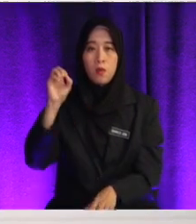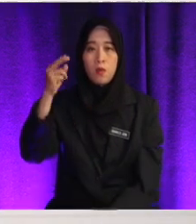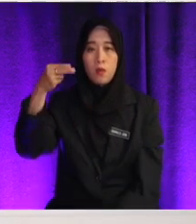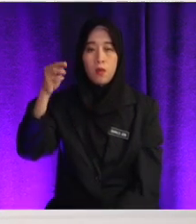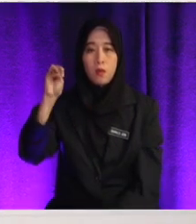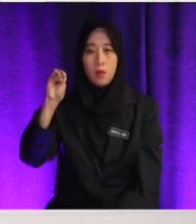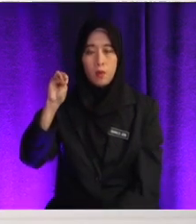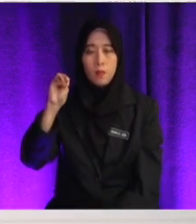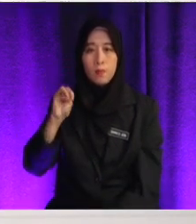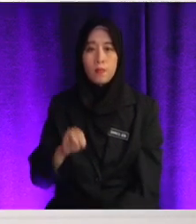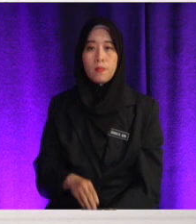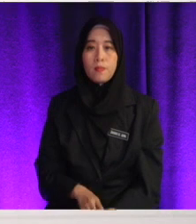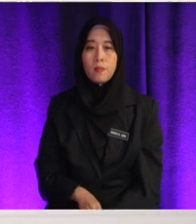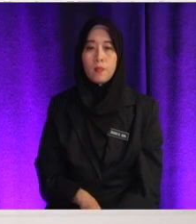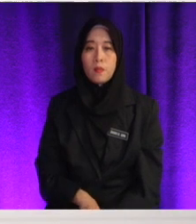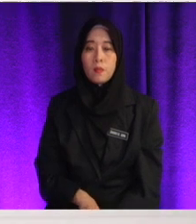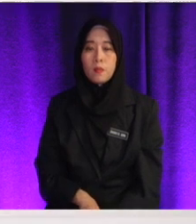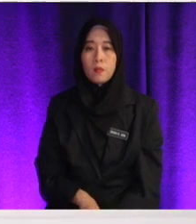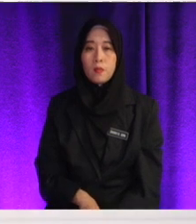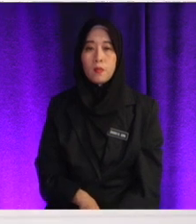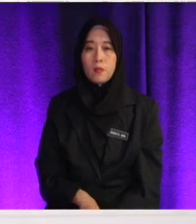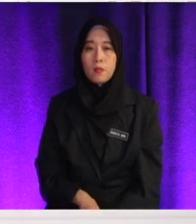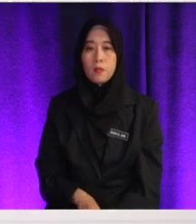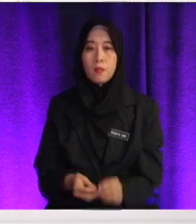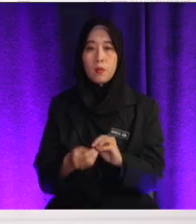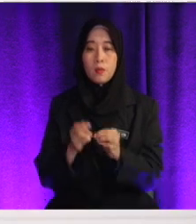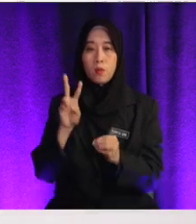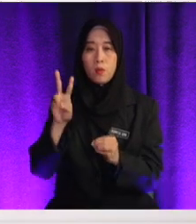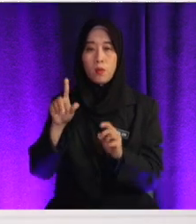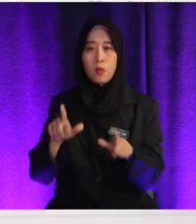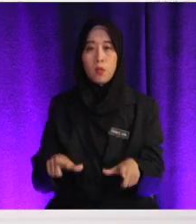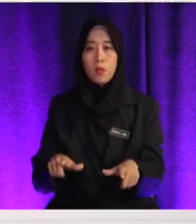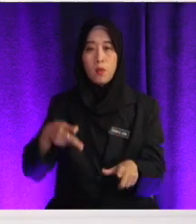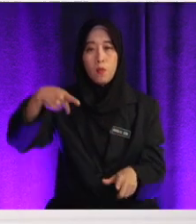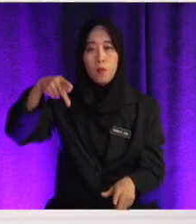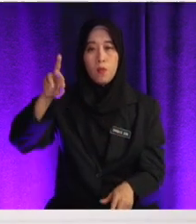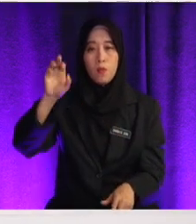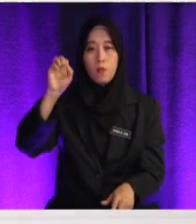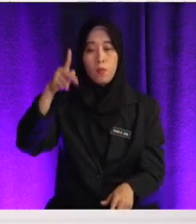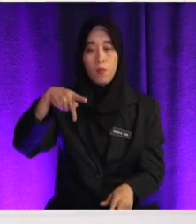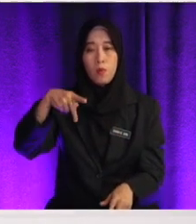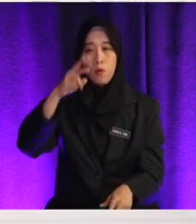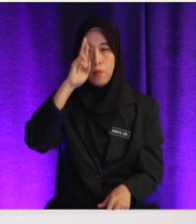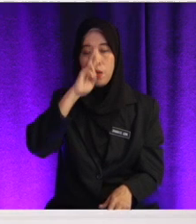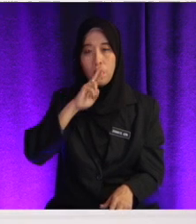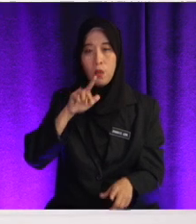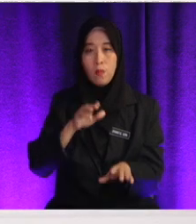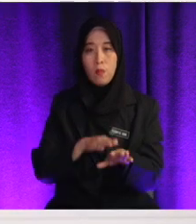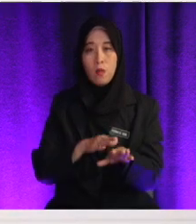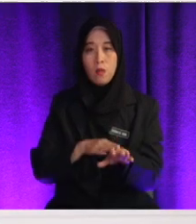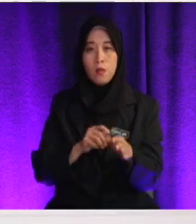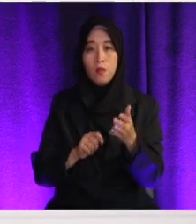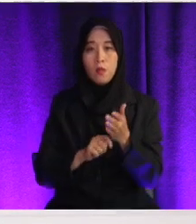Okey, jadi betul jawapan Akmal. Salah. Okey, yang kedua, meletakkan prop merah pada terminal positif dan prop hitam pada